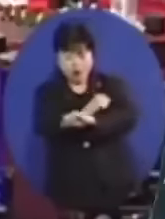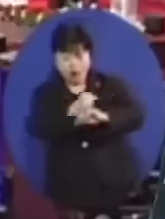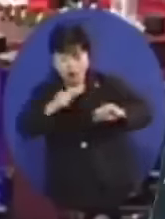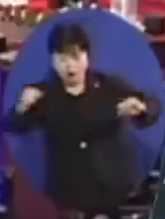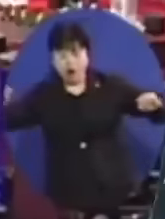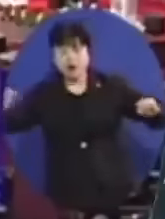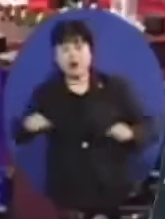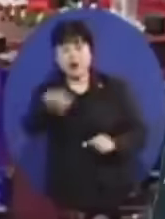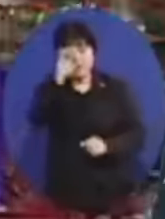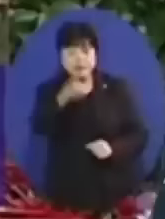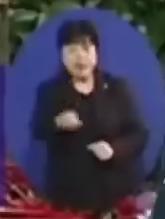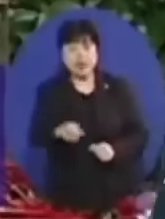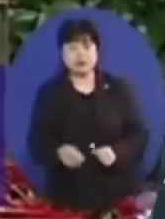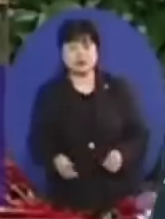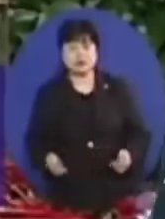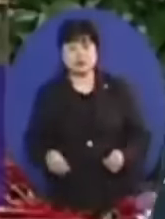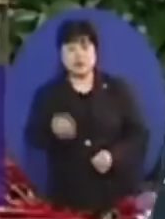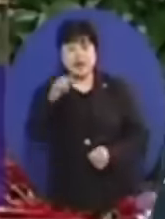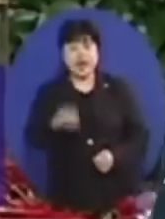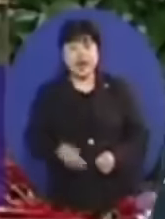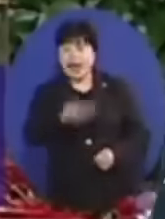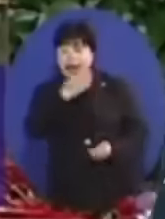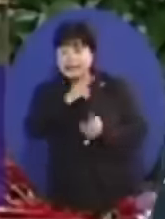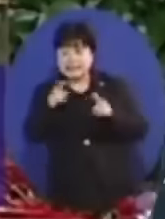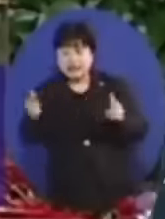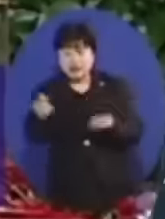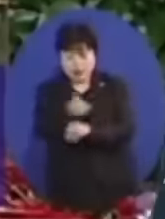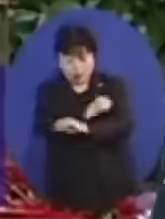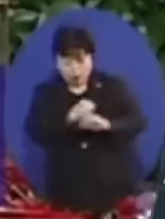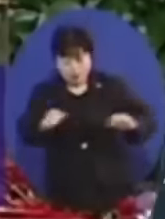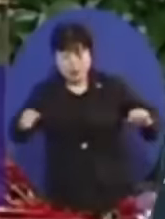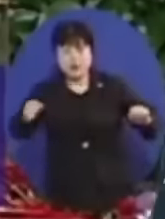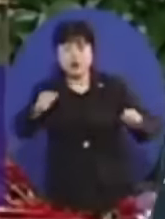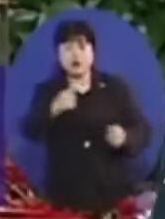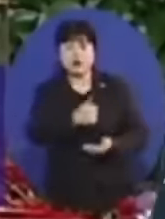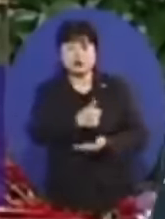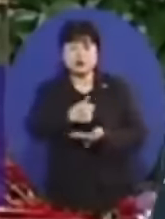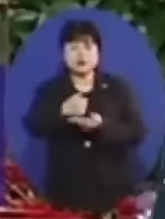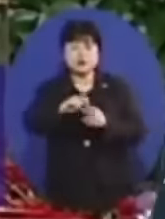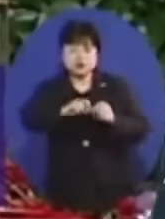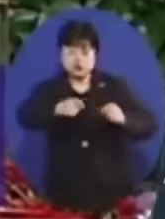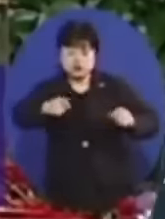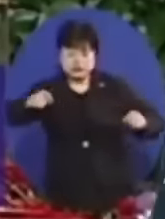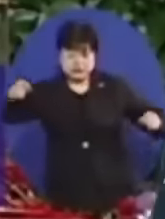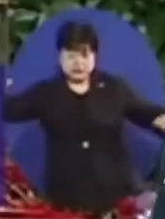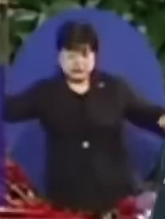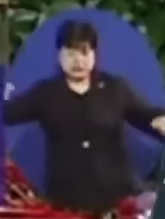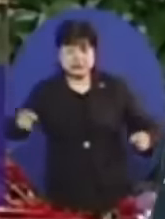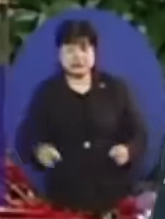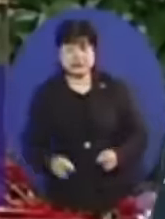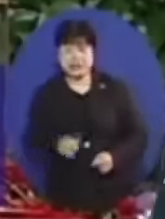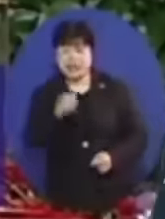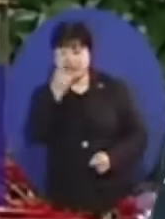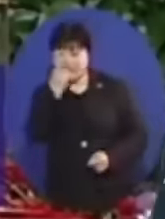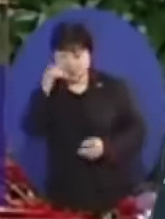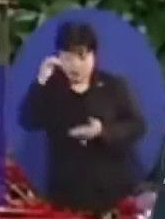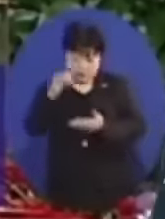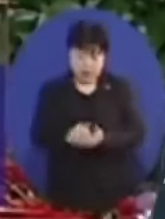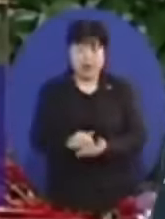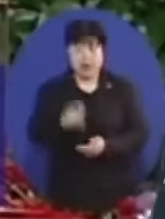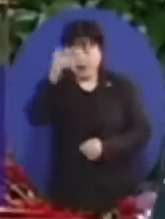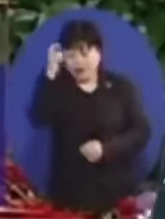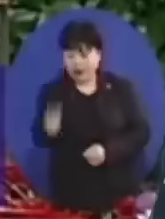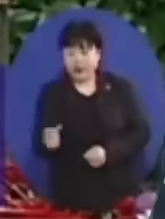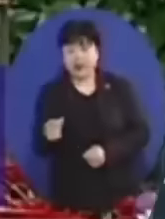내 처소의 휘장을 아끼지 말고 널리 펴며 너희 줄을 길게 하며 너희 말뚝을 견고히 할지어다. 이는